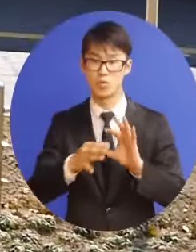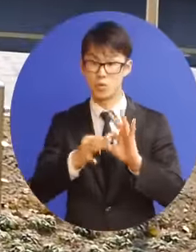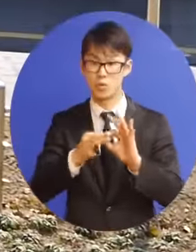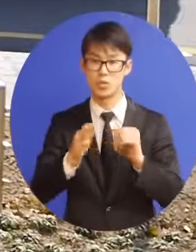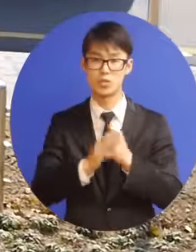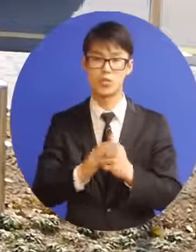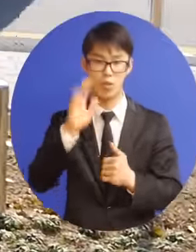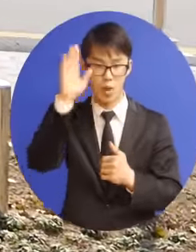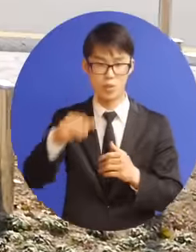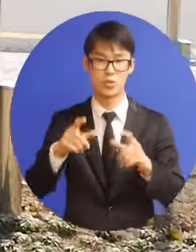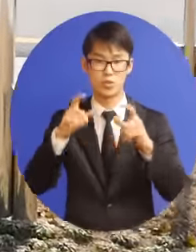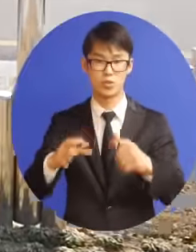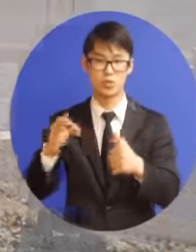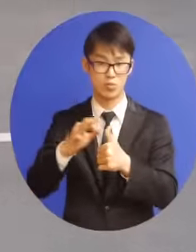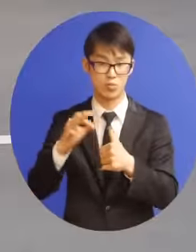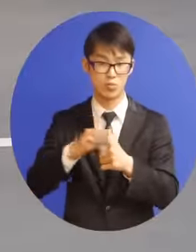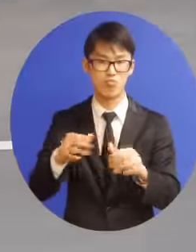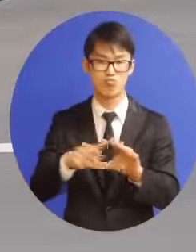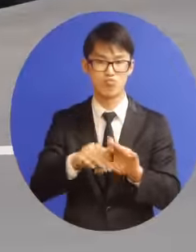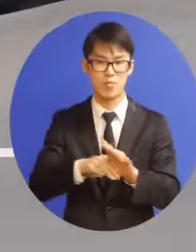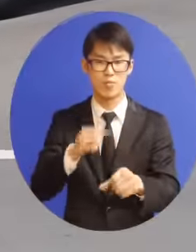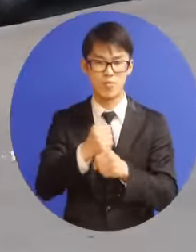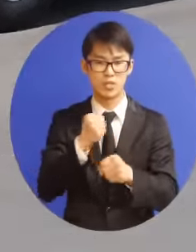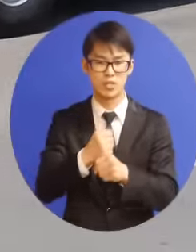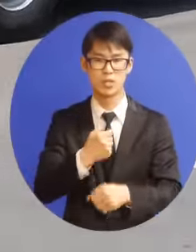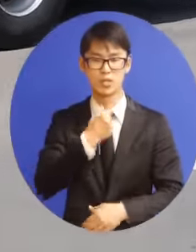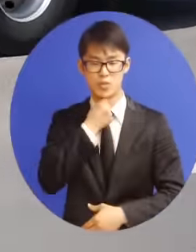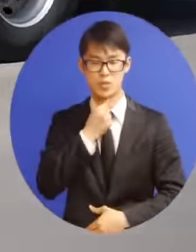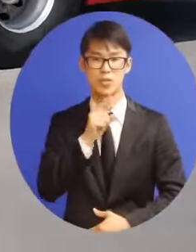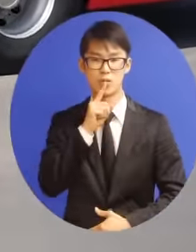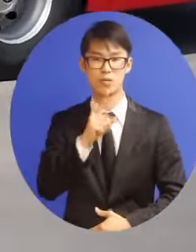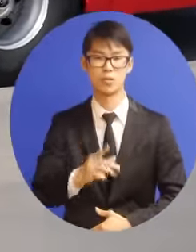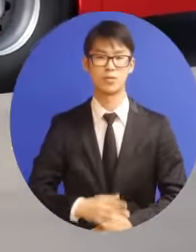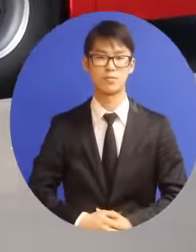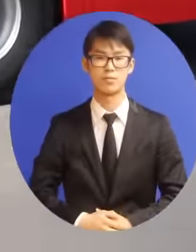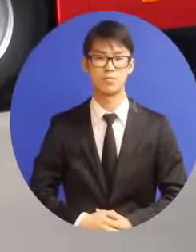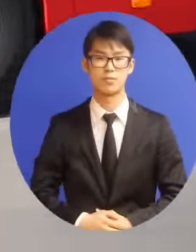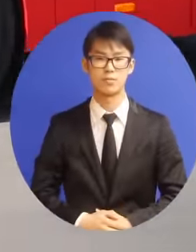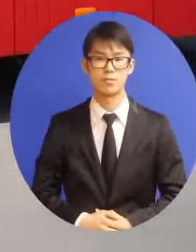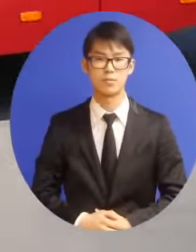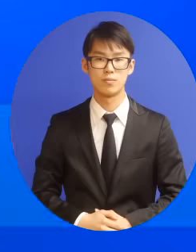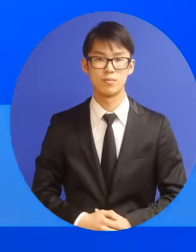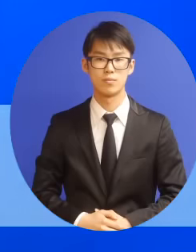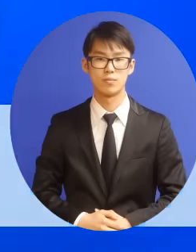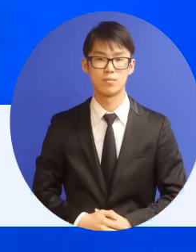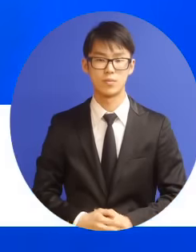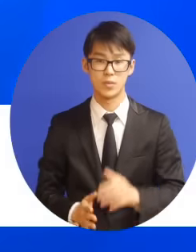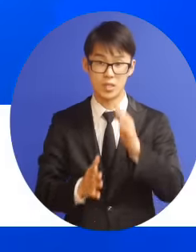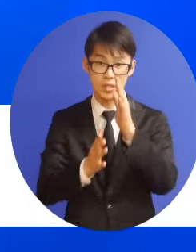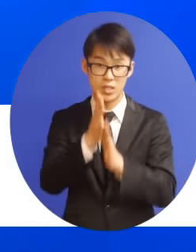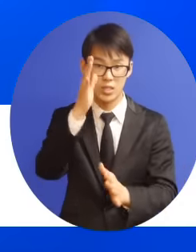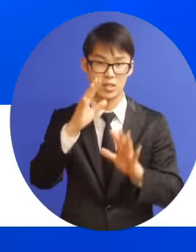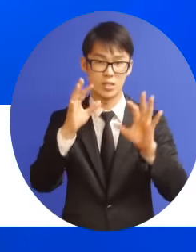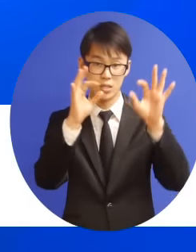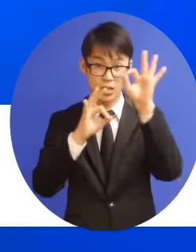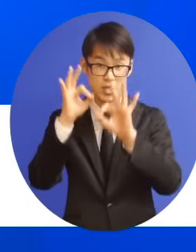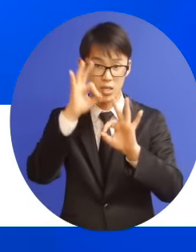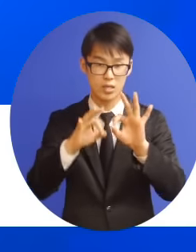앞으로 지역의 기부 문화 확산으로 이어지는 계기가 되기를 희망한다고 밝혔습니다. 공주시